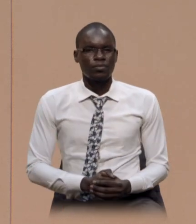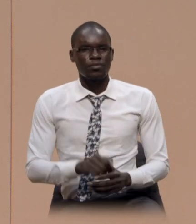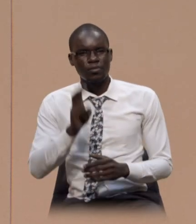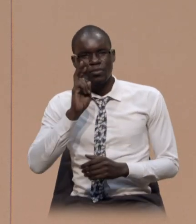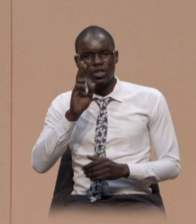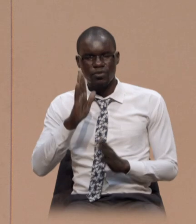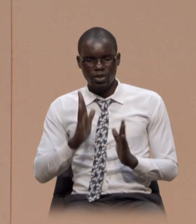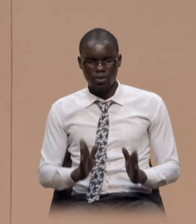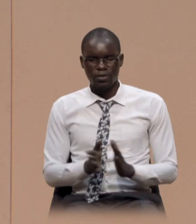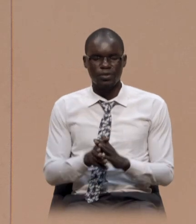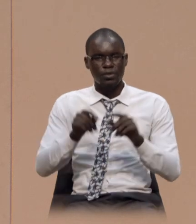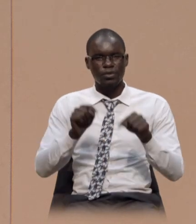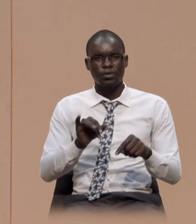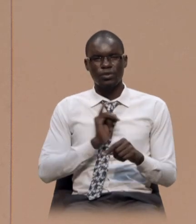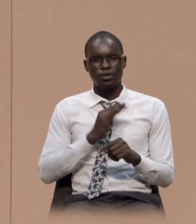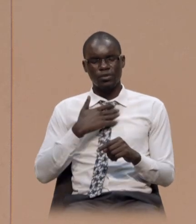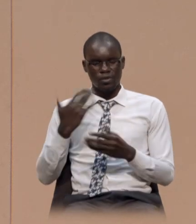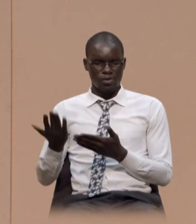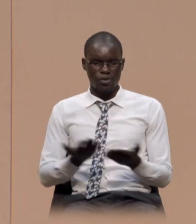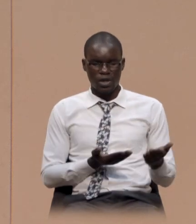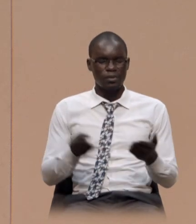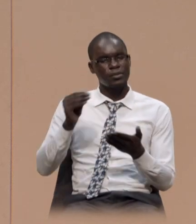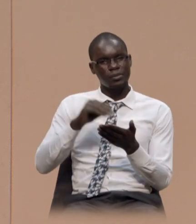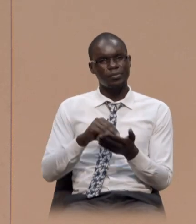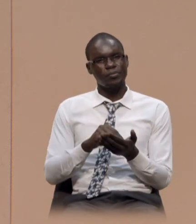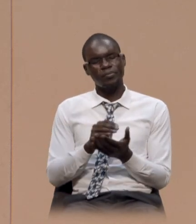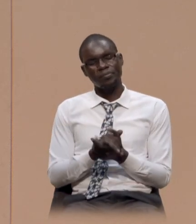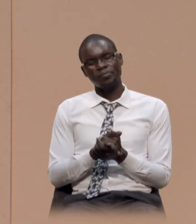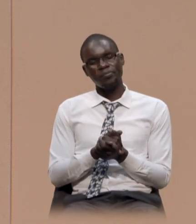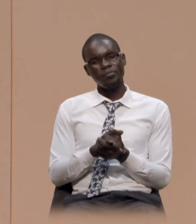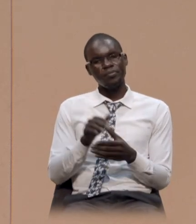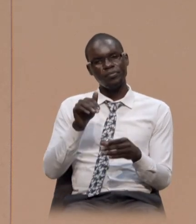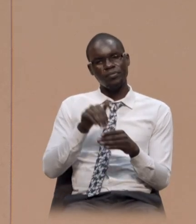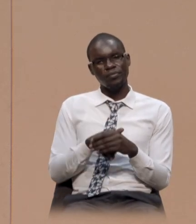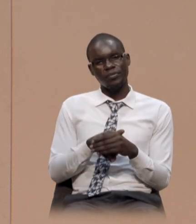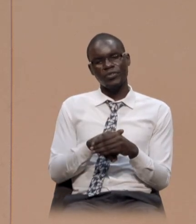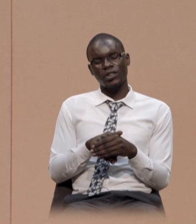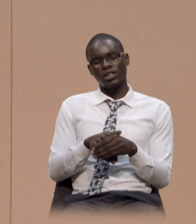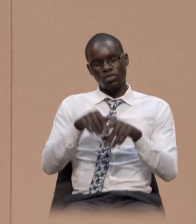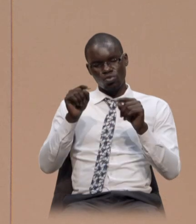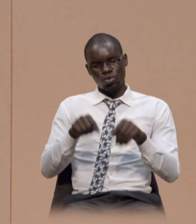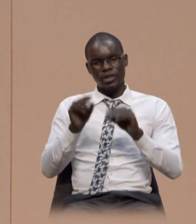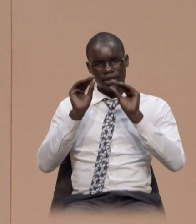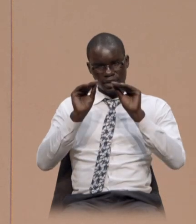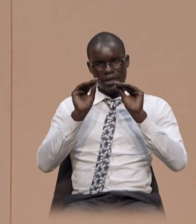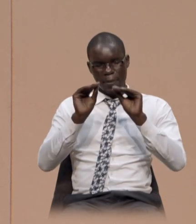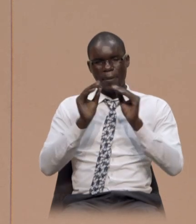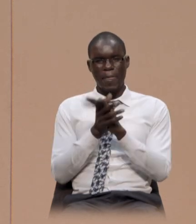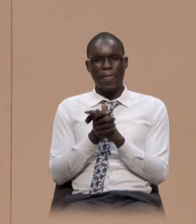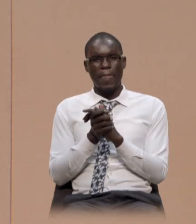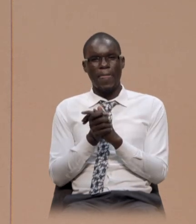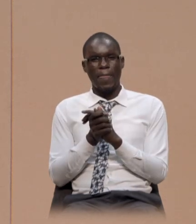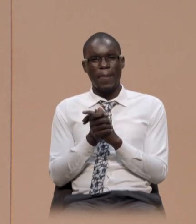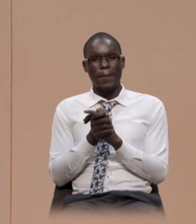Mpenzi mtazamaji, leo ninakukaribisha tena katika mafundisho ya siku ya leo. Sana sana